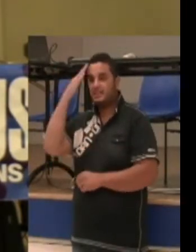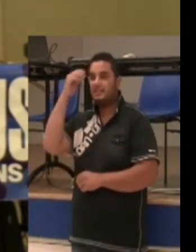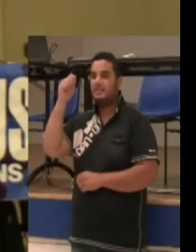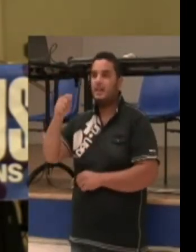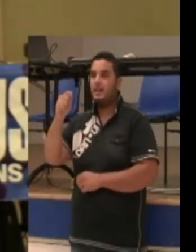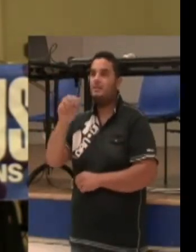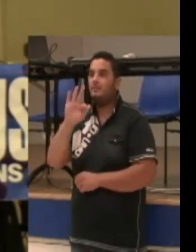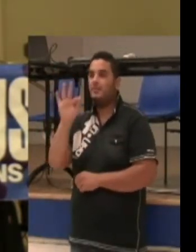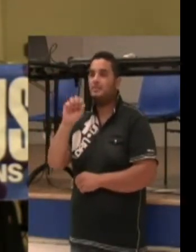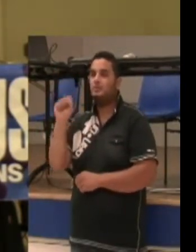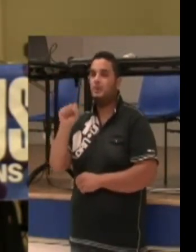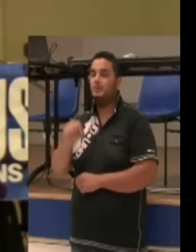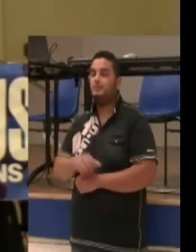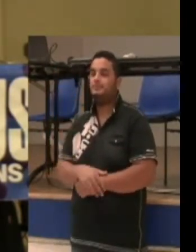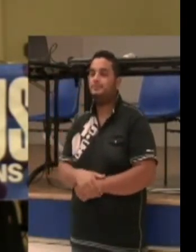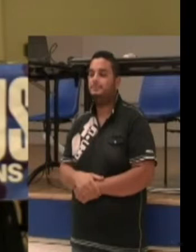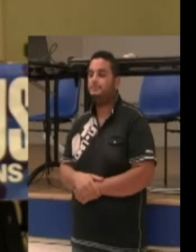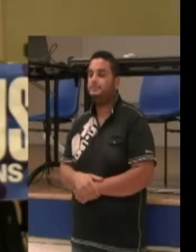تعالى وبركاته.